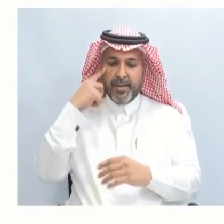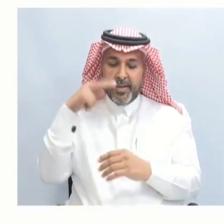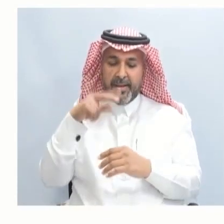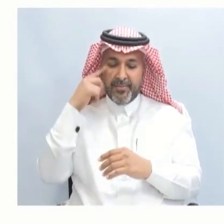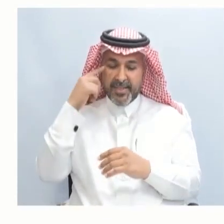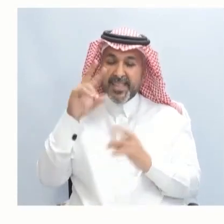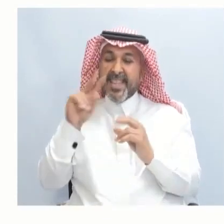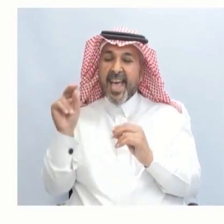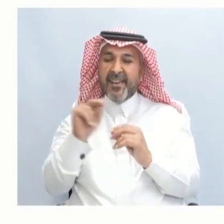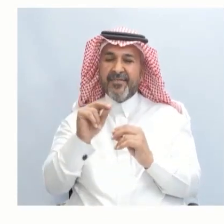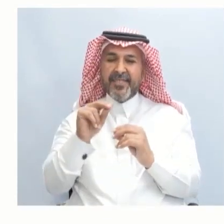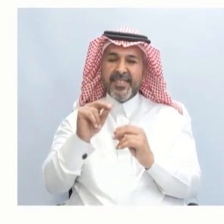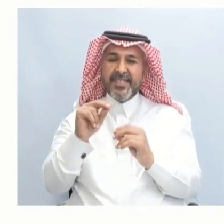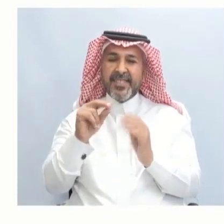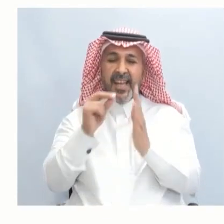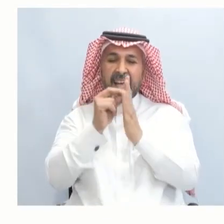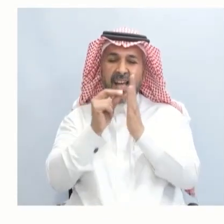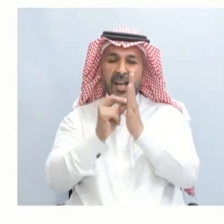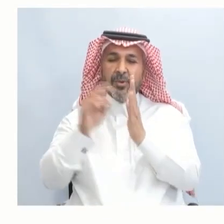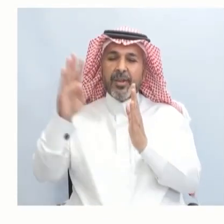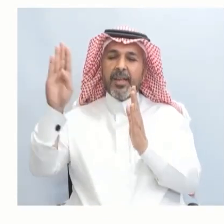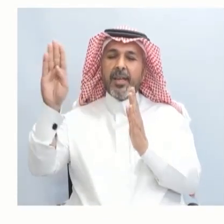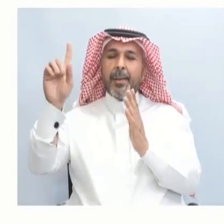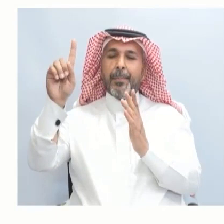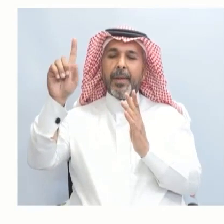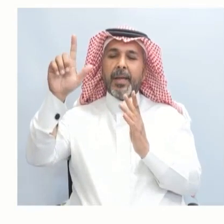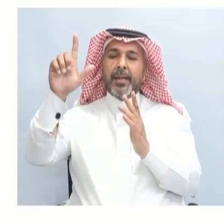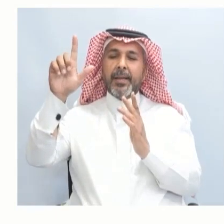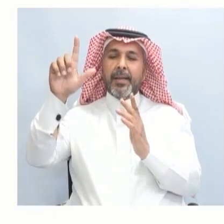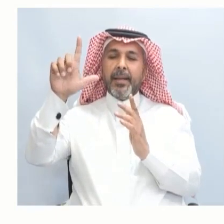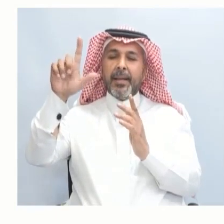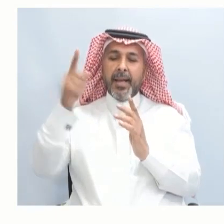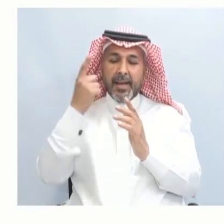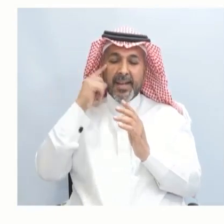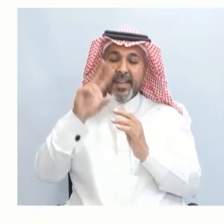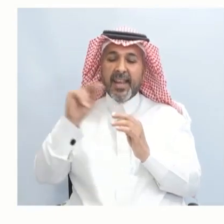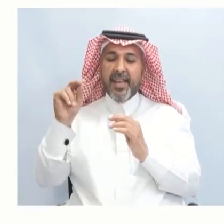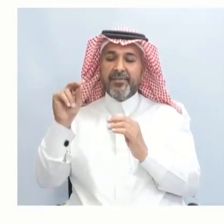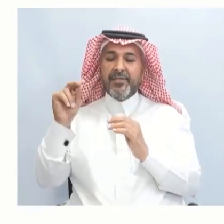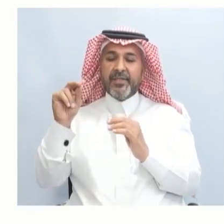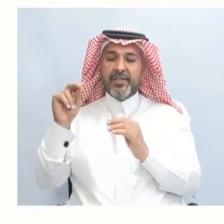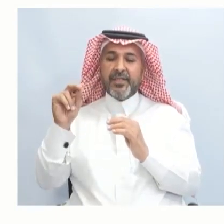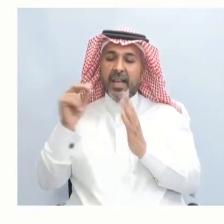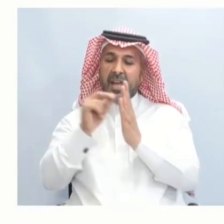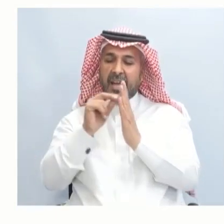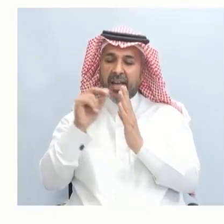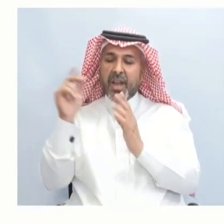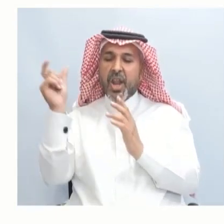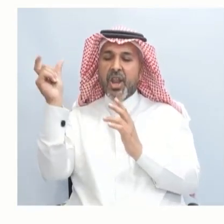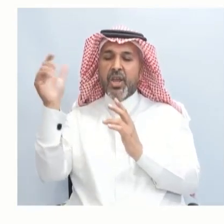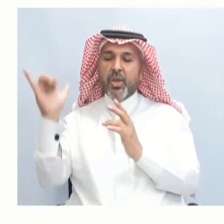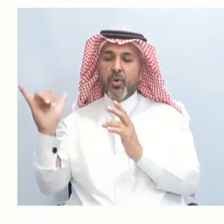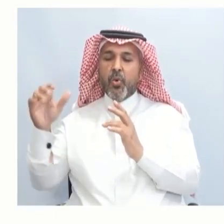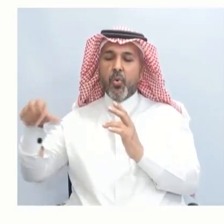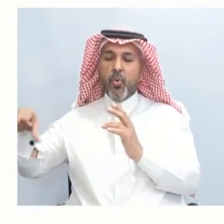كيبلر توصلت لهذه النتيجه من من من النيوتن فبالتالي لدي هنا نفس